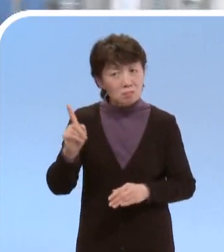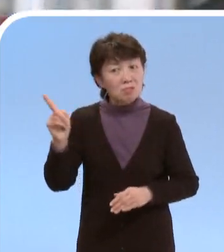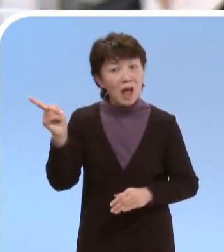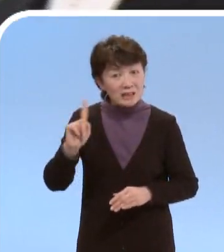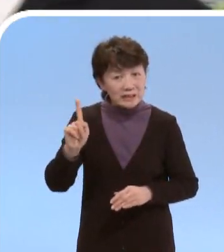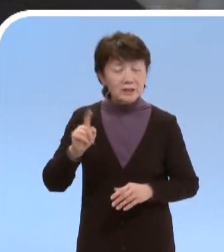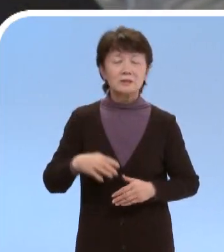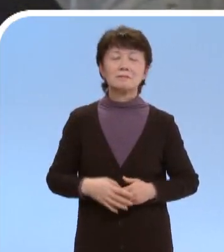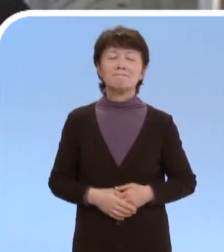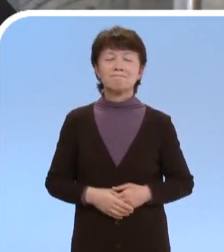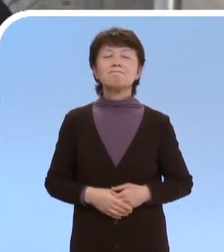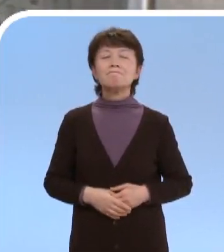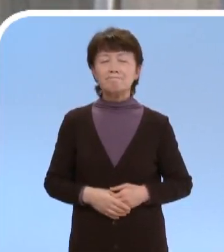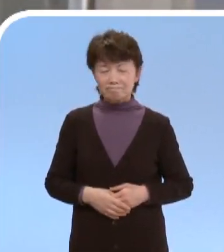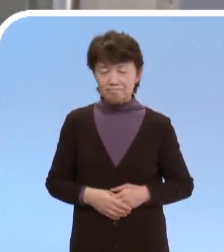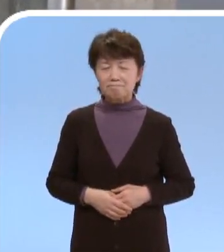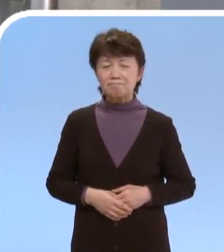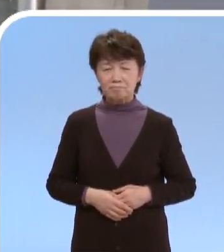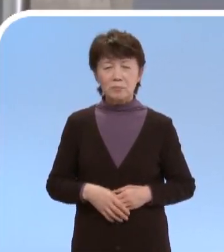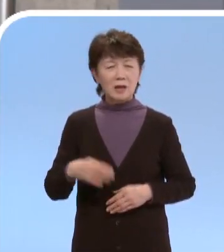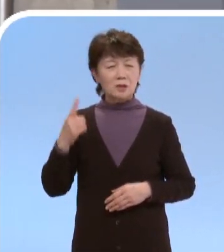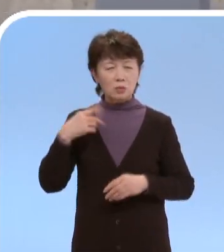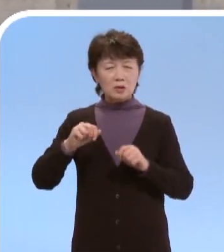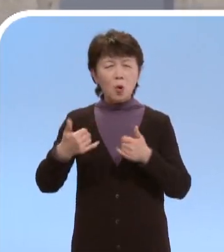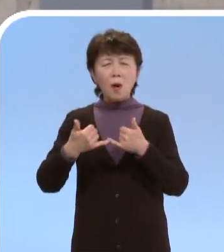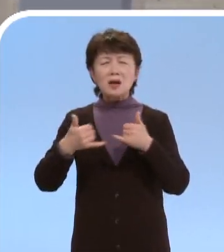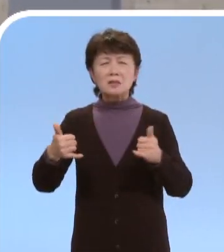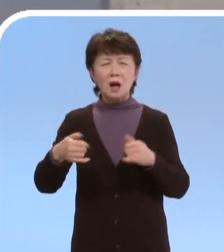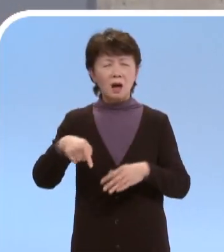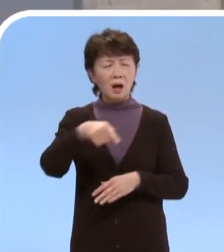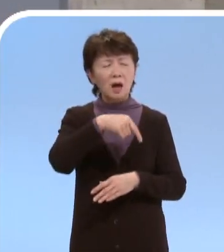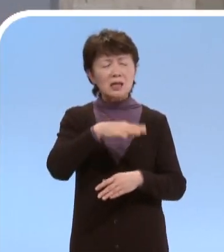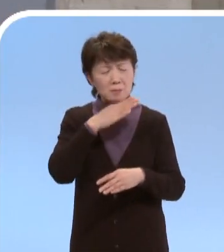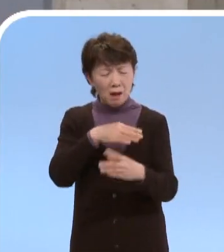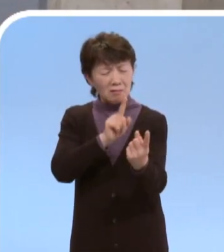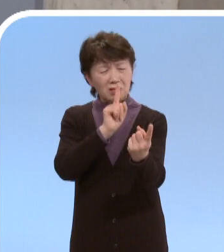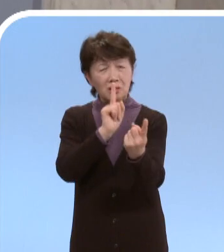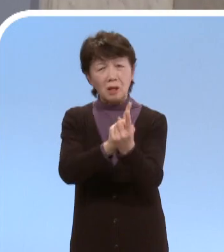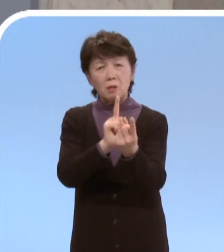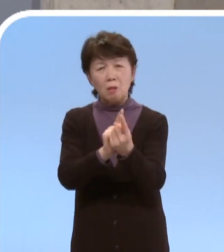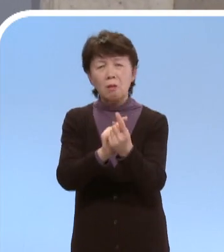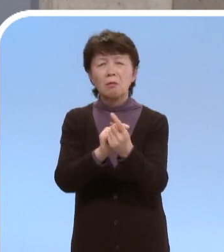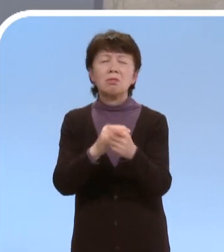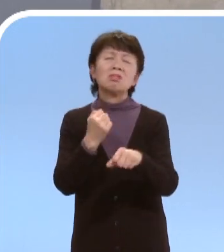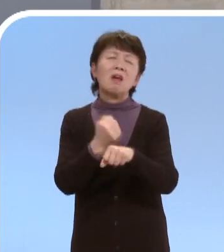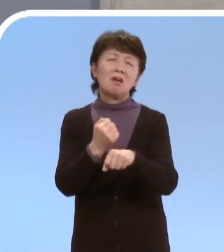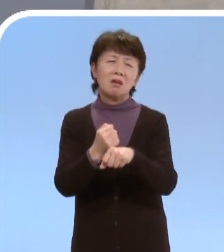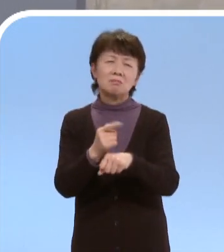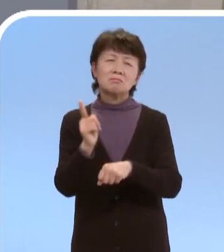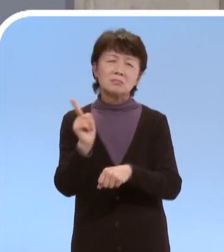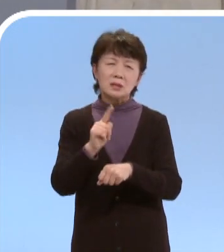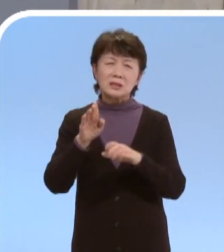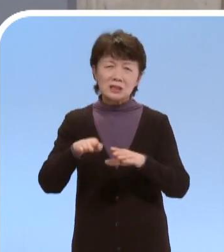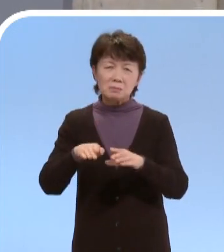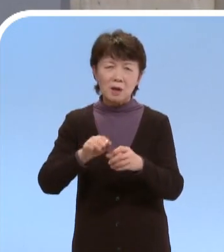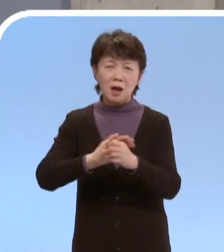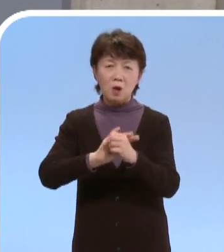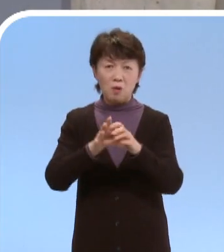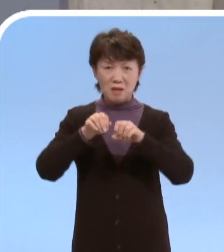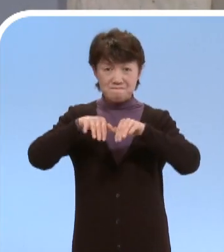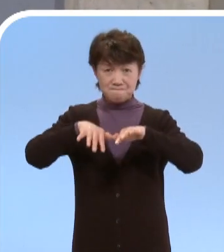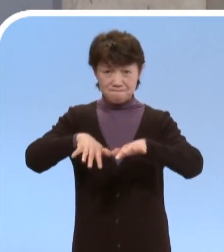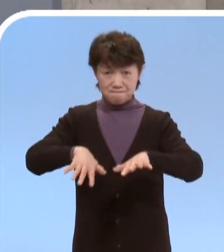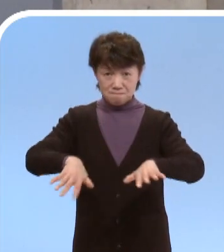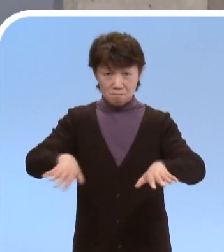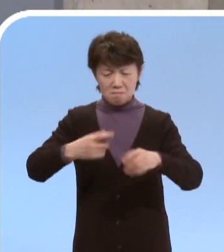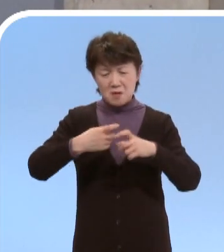はい、 聴覚障害者の方の対応が実は難しくなってきているんです。コロナ禍でマスク着用だ